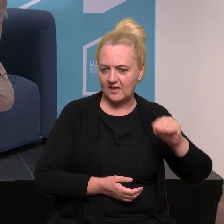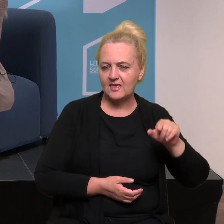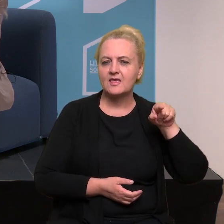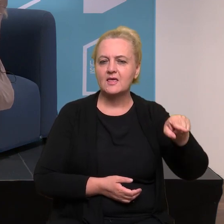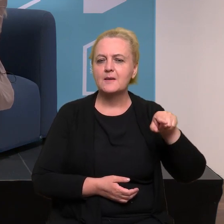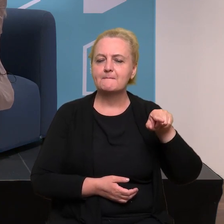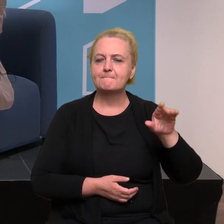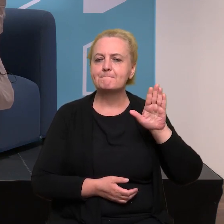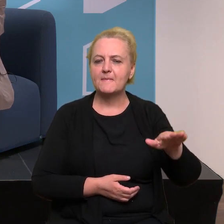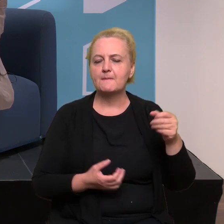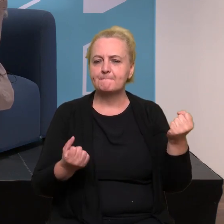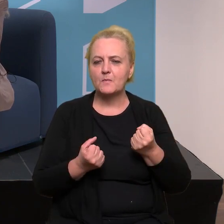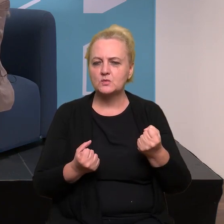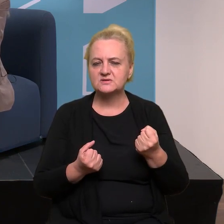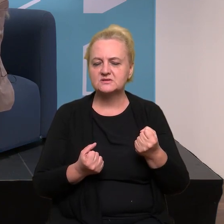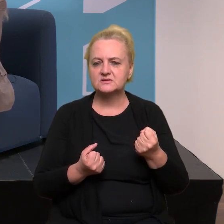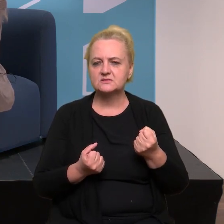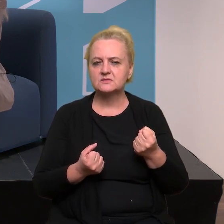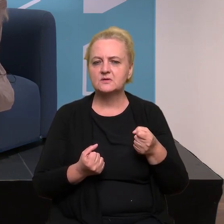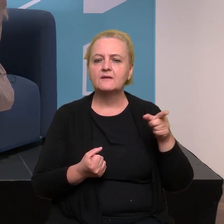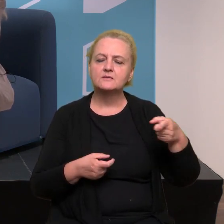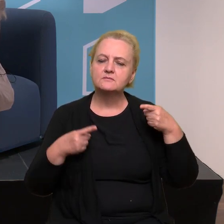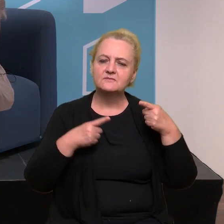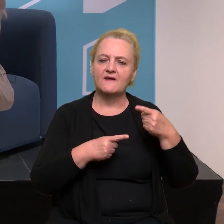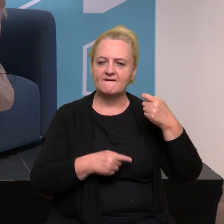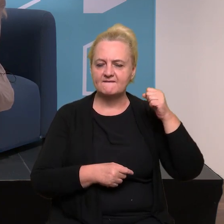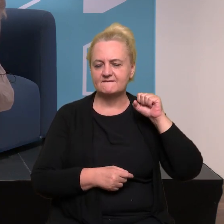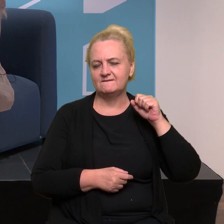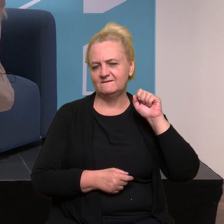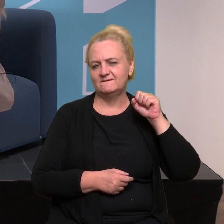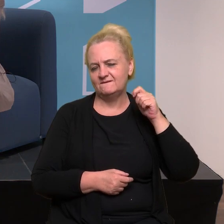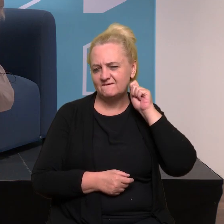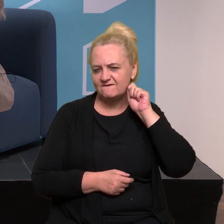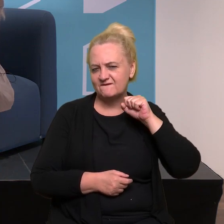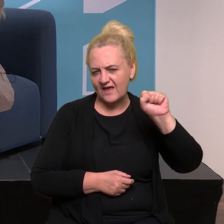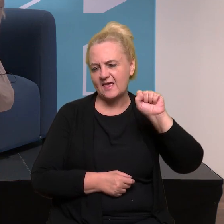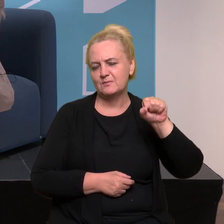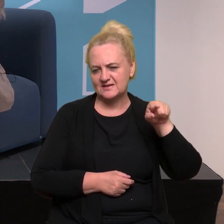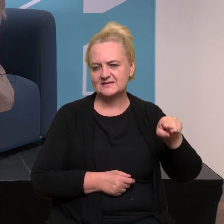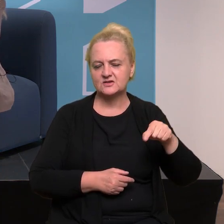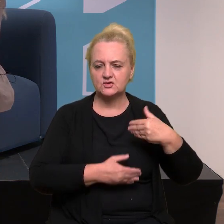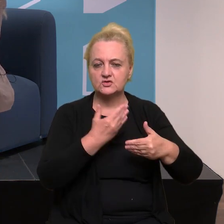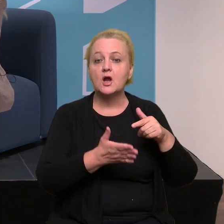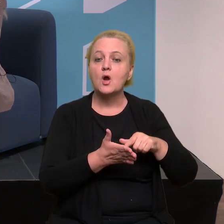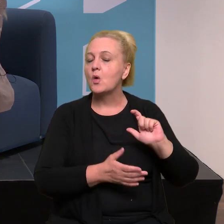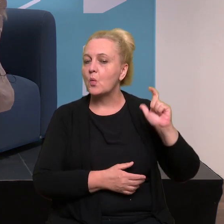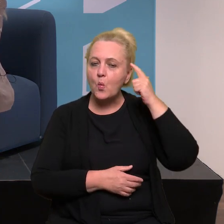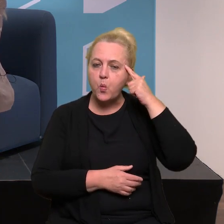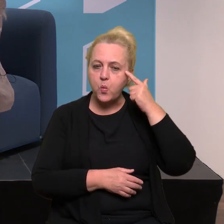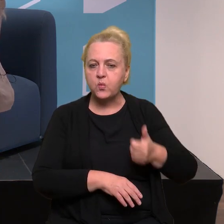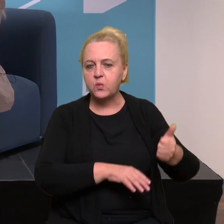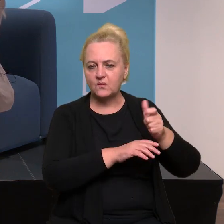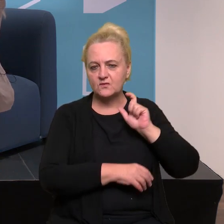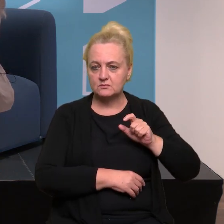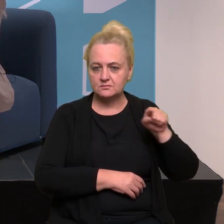ma mocno taki kierunek feministyczny, postępowy poprzez zmianę redakcji naczelnej.